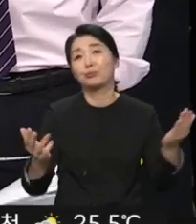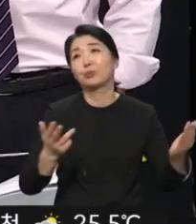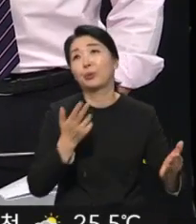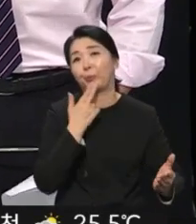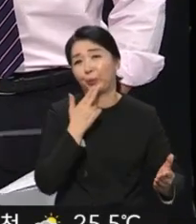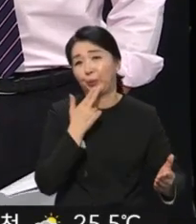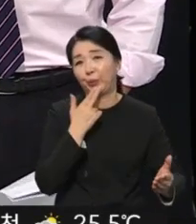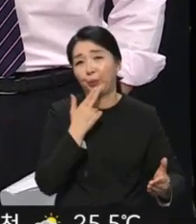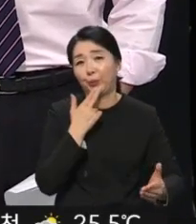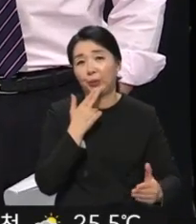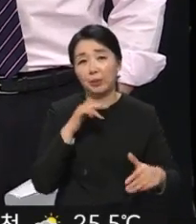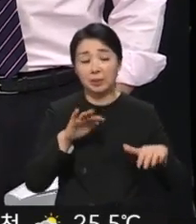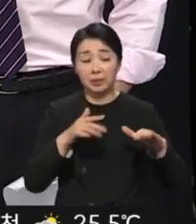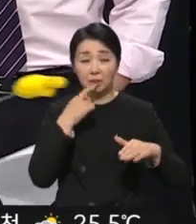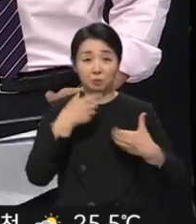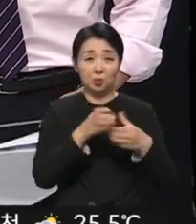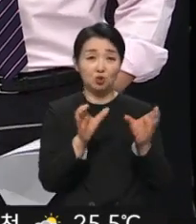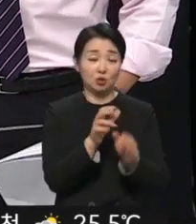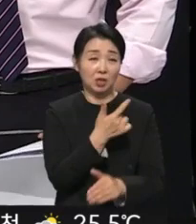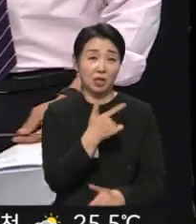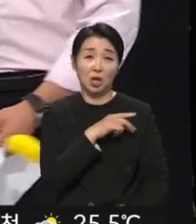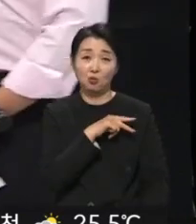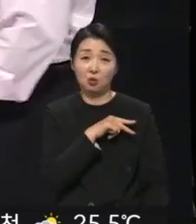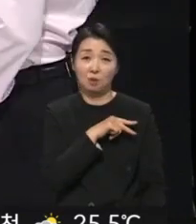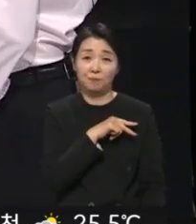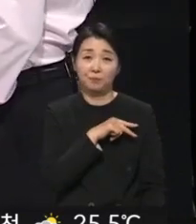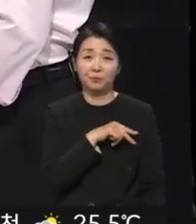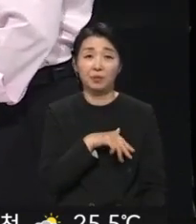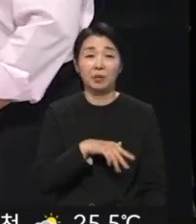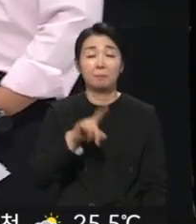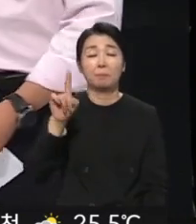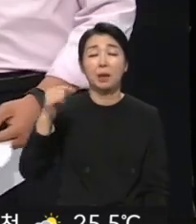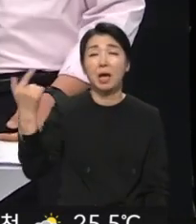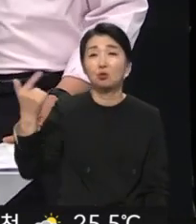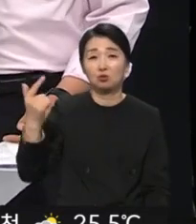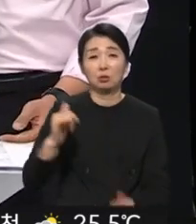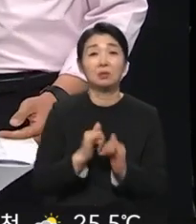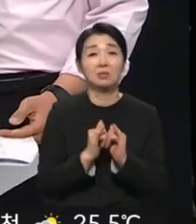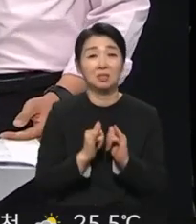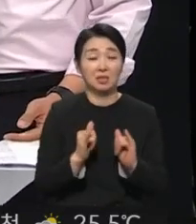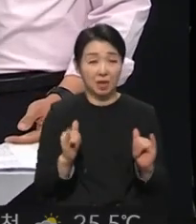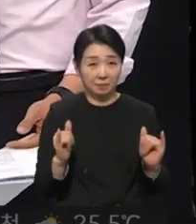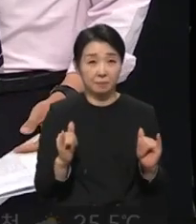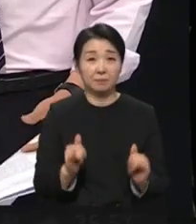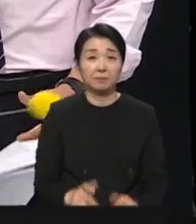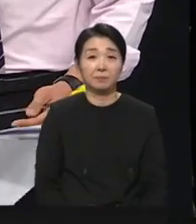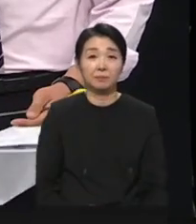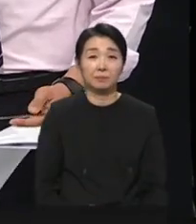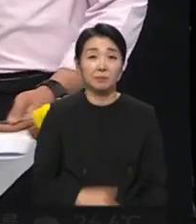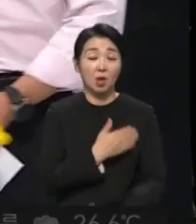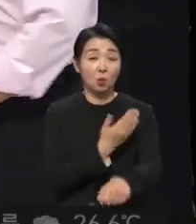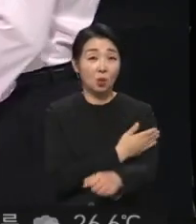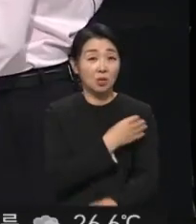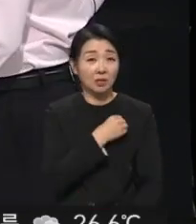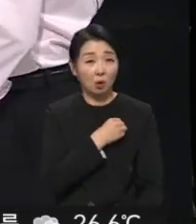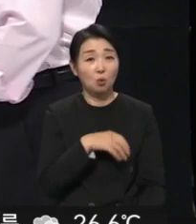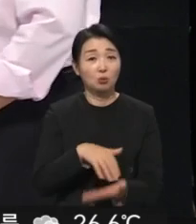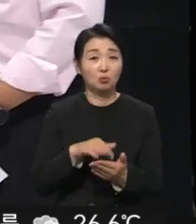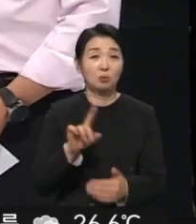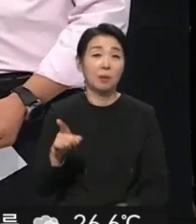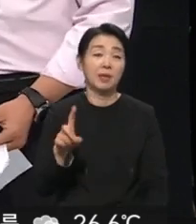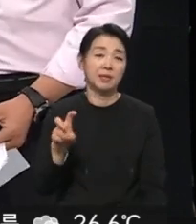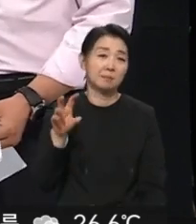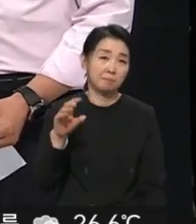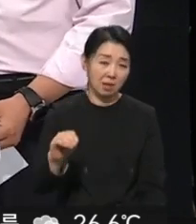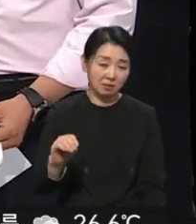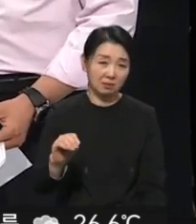때문인데요. 현재 민주당 대의원은 약 1만 6천 명 정도로 추산이 됩니다. 권리당원은 약